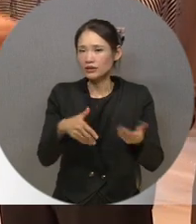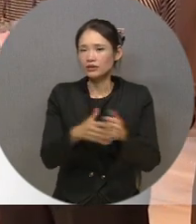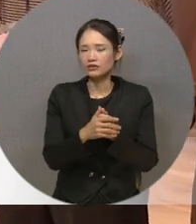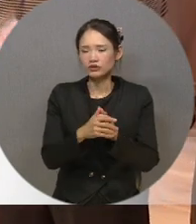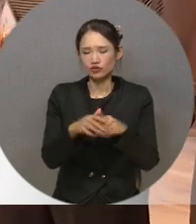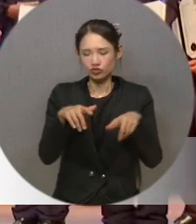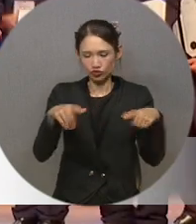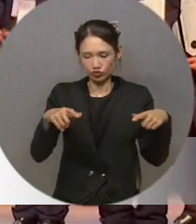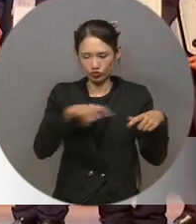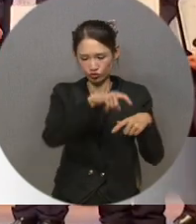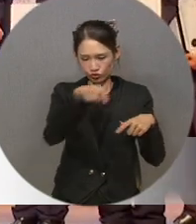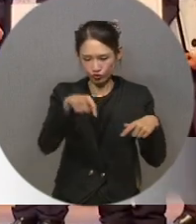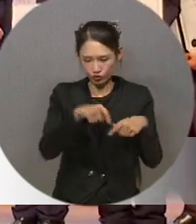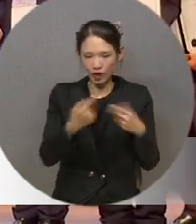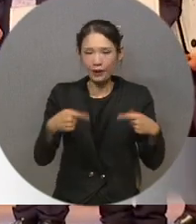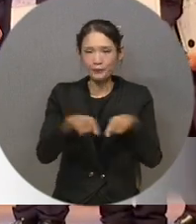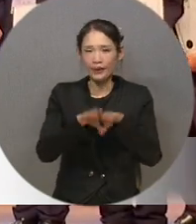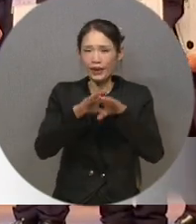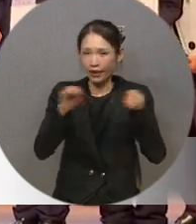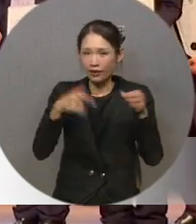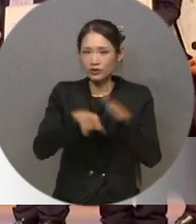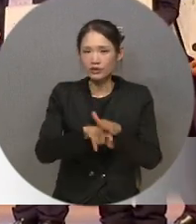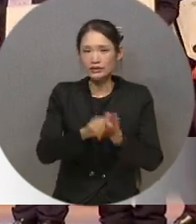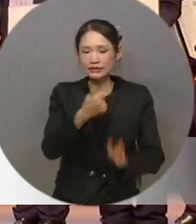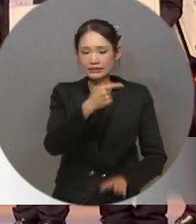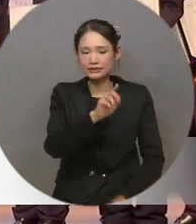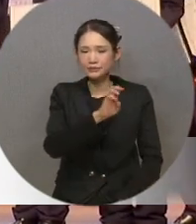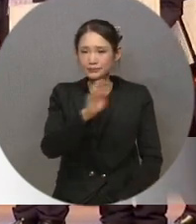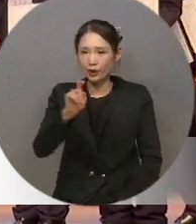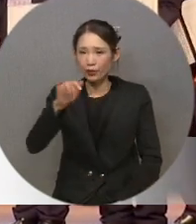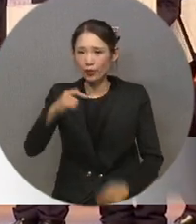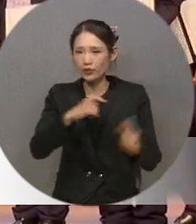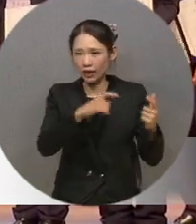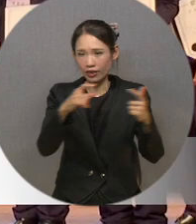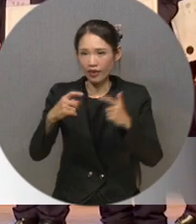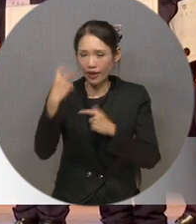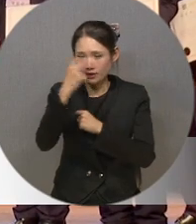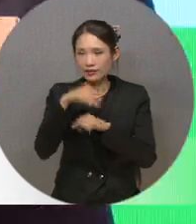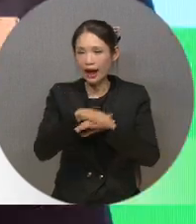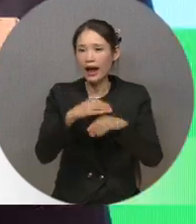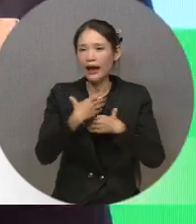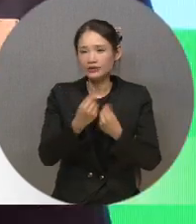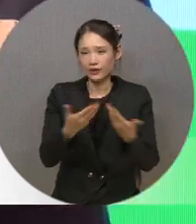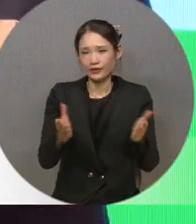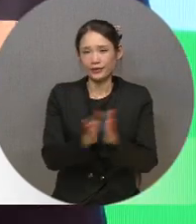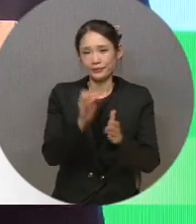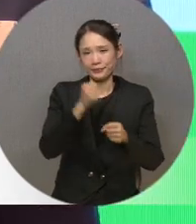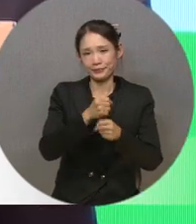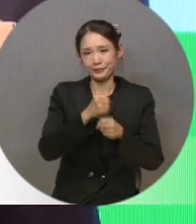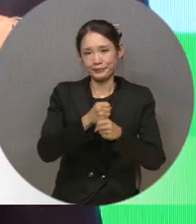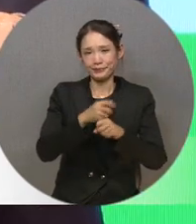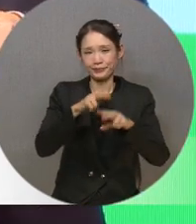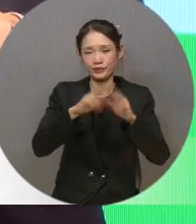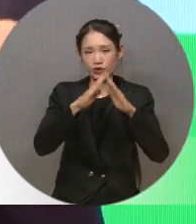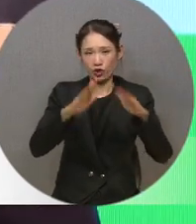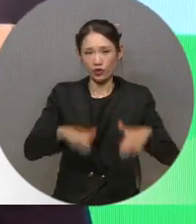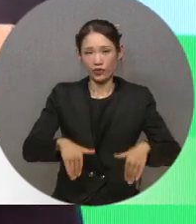중심이 돼 해결하고자 읍명동 단위 인적 안전망을 구축합니다. 이 자리에서